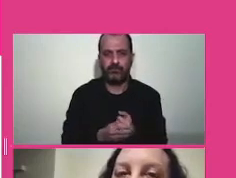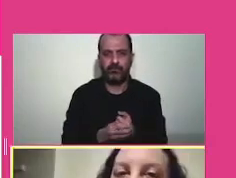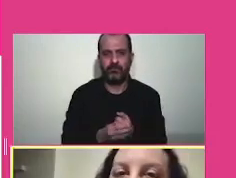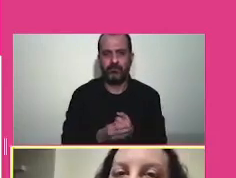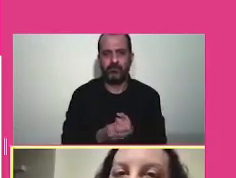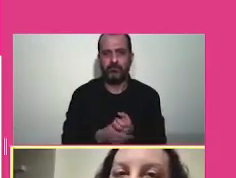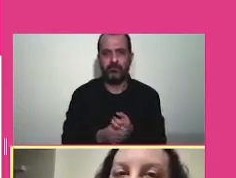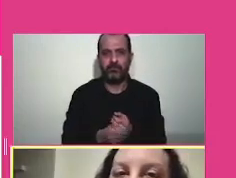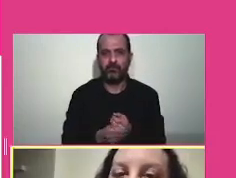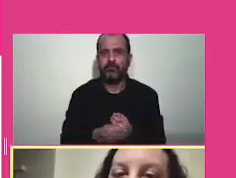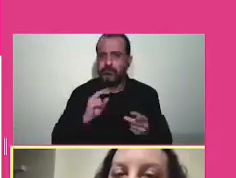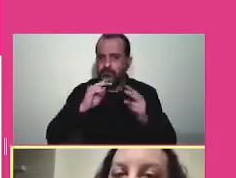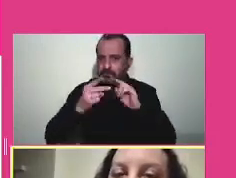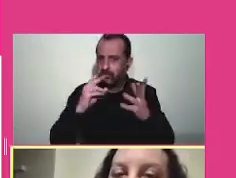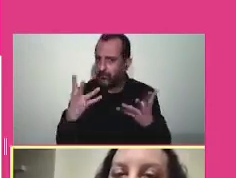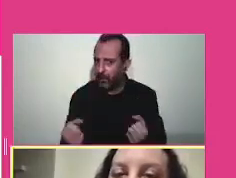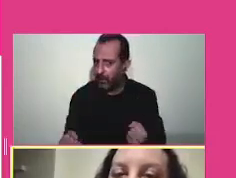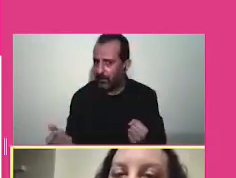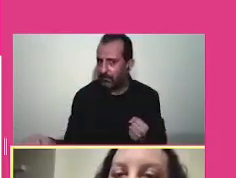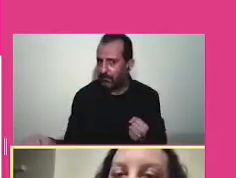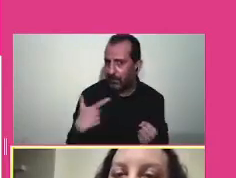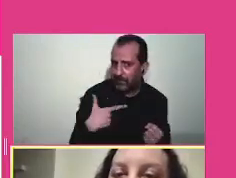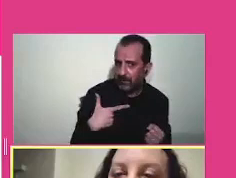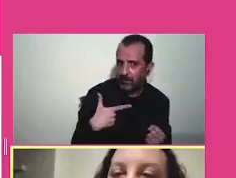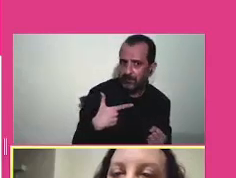Έχει απαντήσει κάποιος?